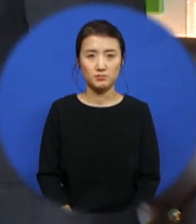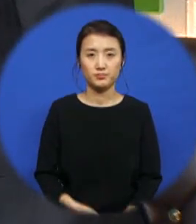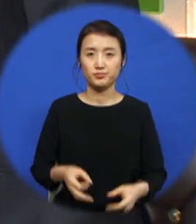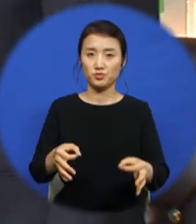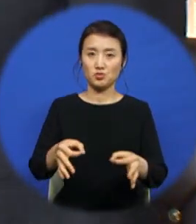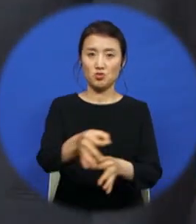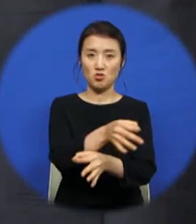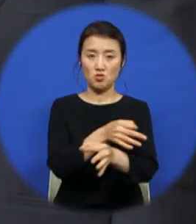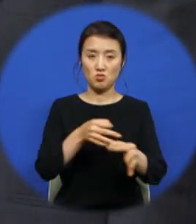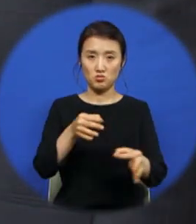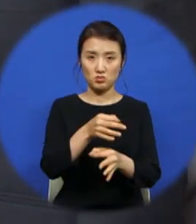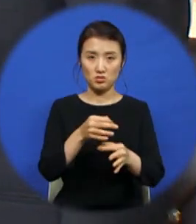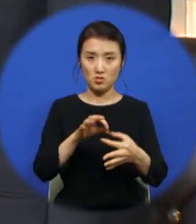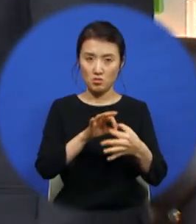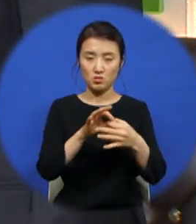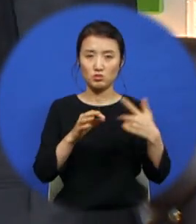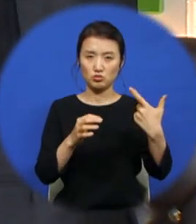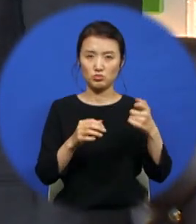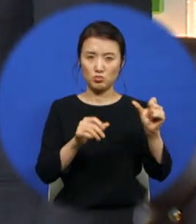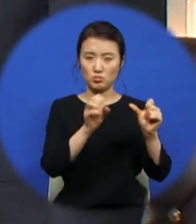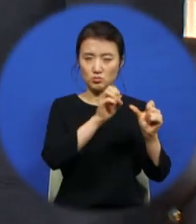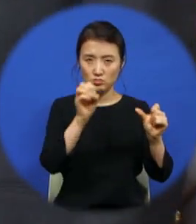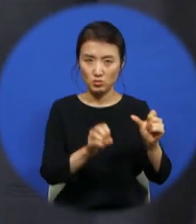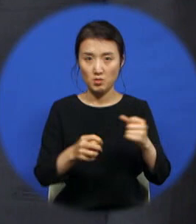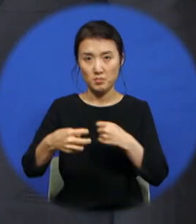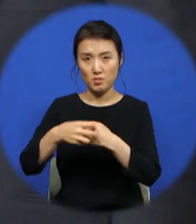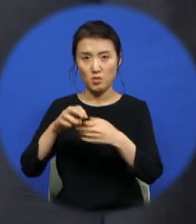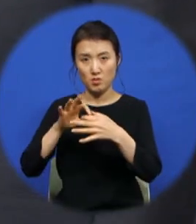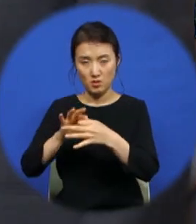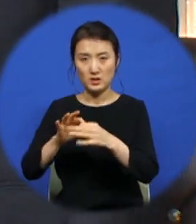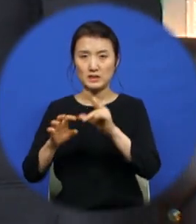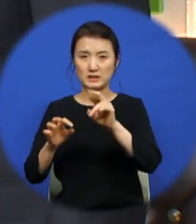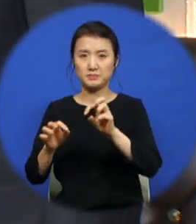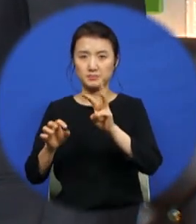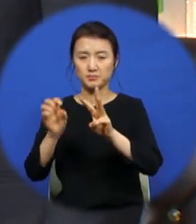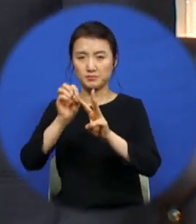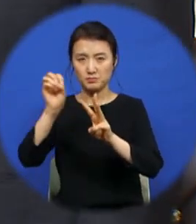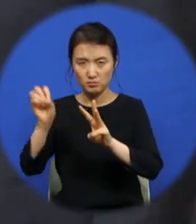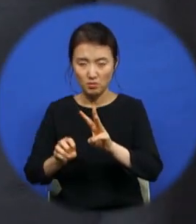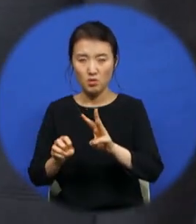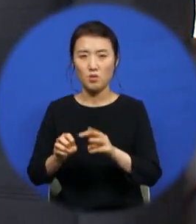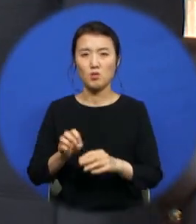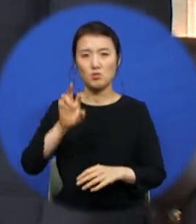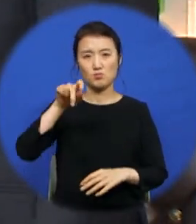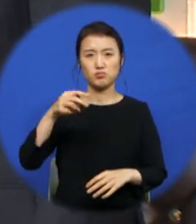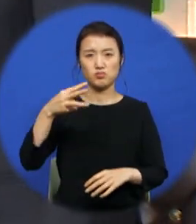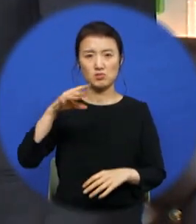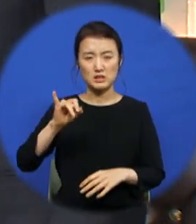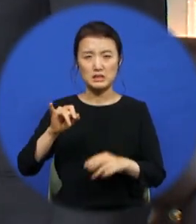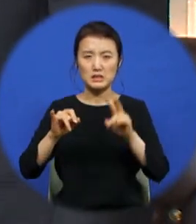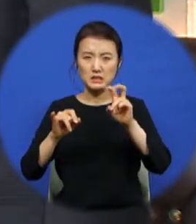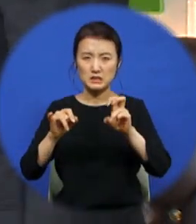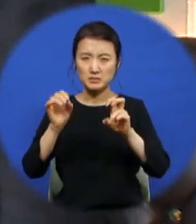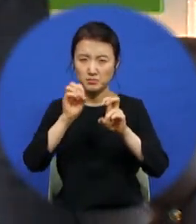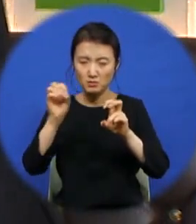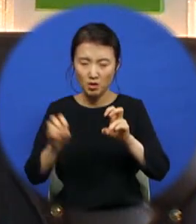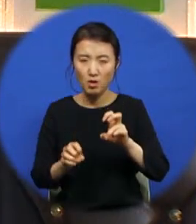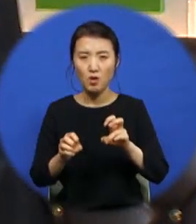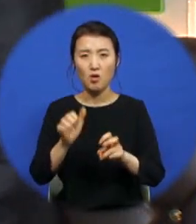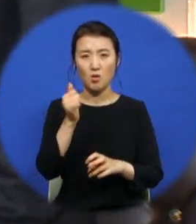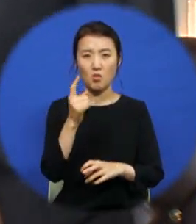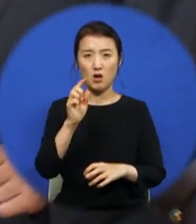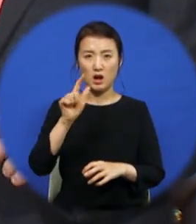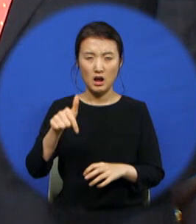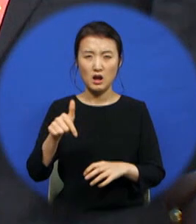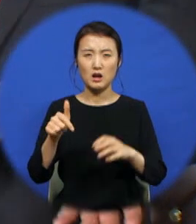65% 의 약 분 와 23% 물리 분야에서 22% 화학 분야의 12% 뭐 어